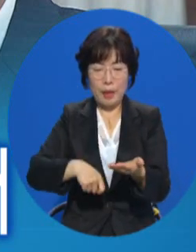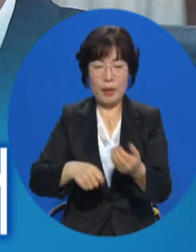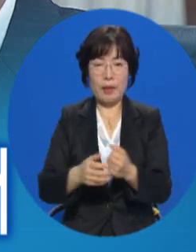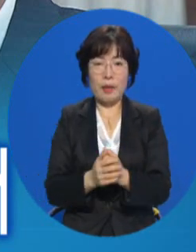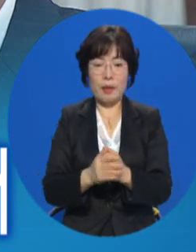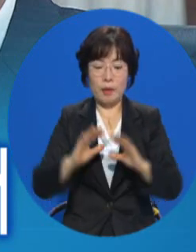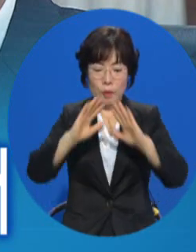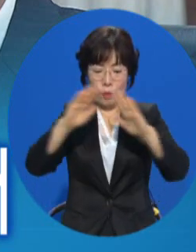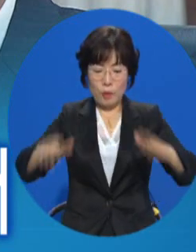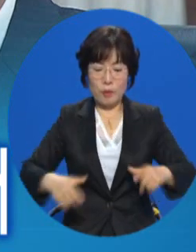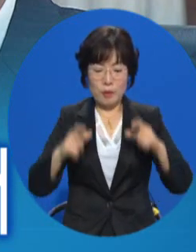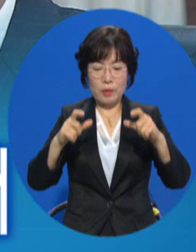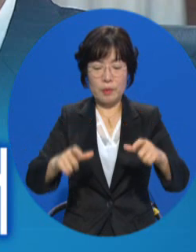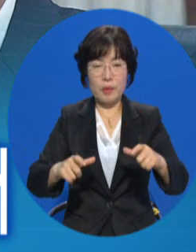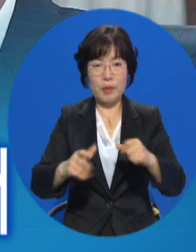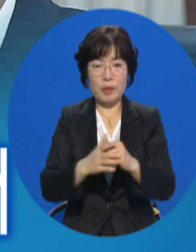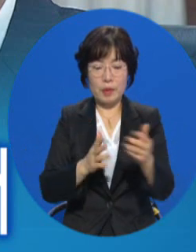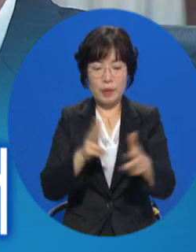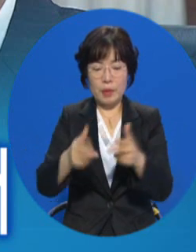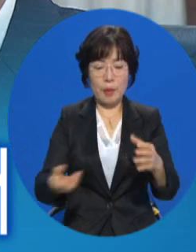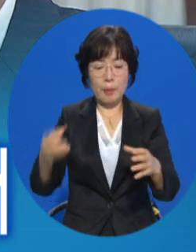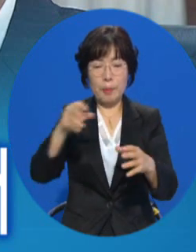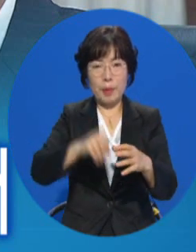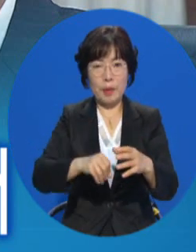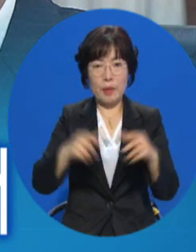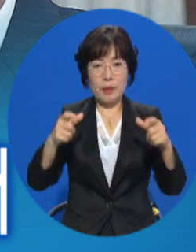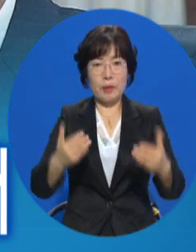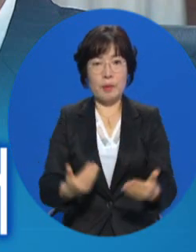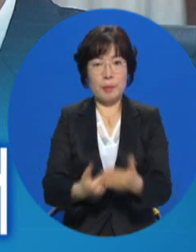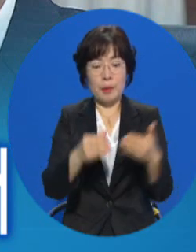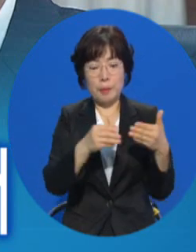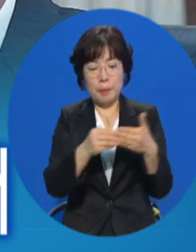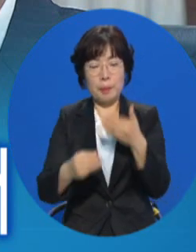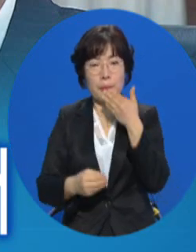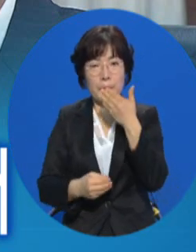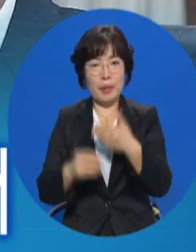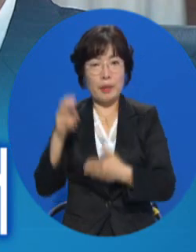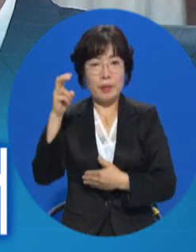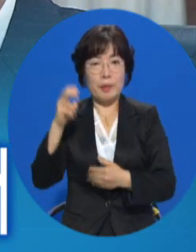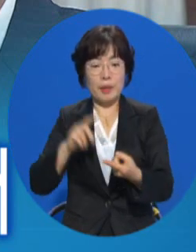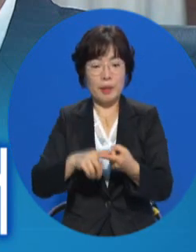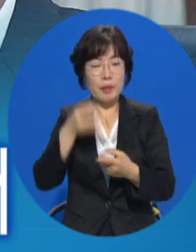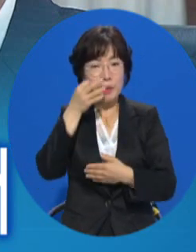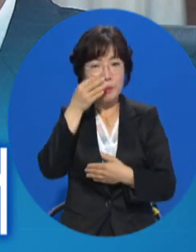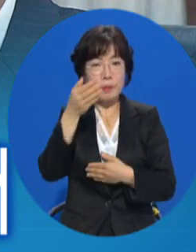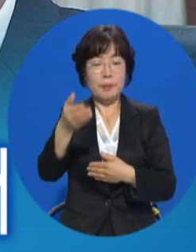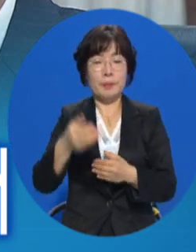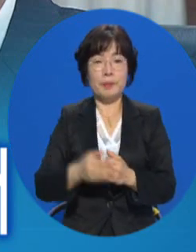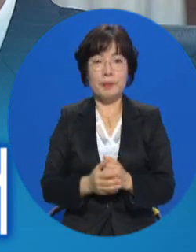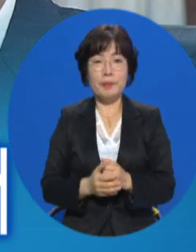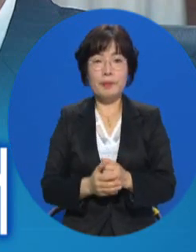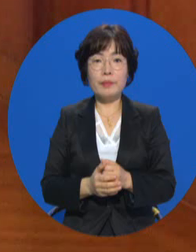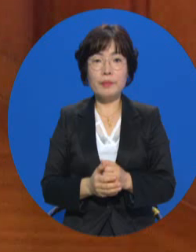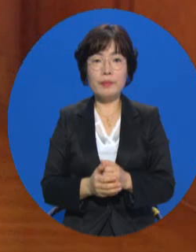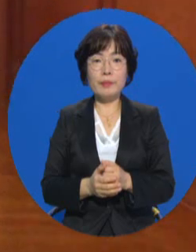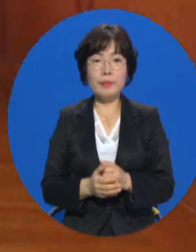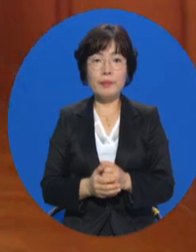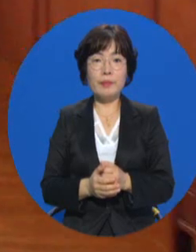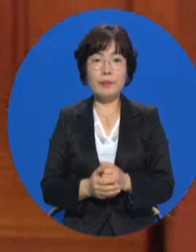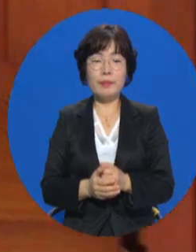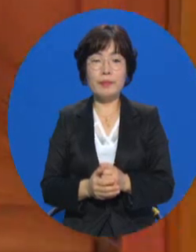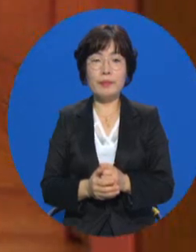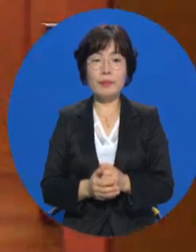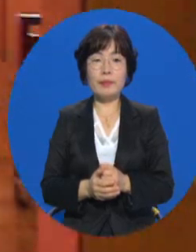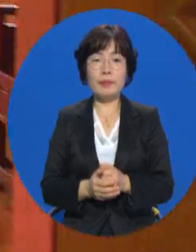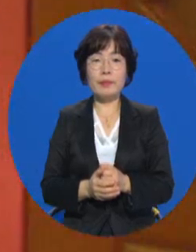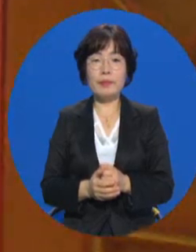사업에 다수 포함돼 있어서 지역 발전을 견인할 수 있을 것으로 기대되고 있습니다. 송정근 기자입니다.